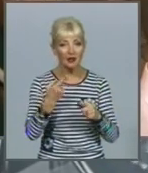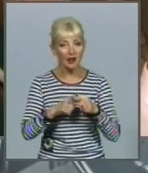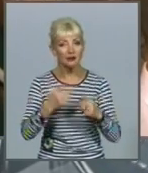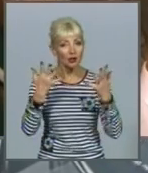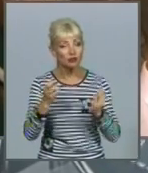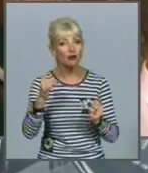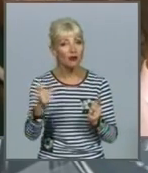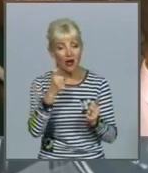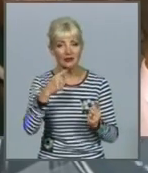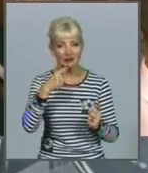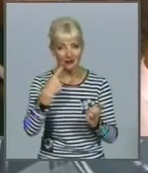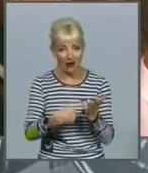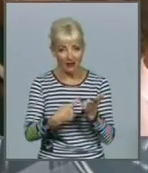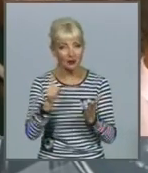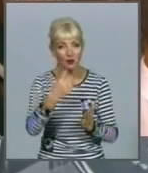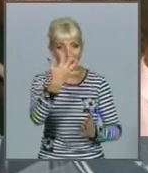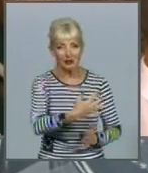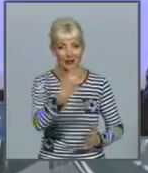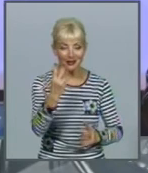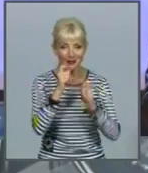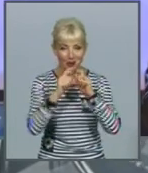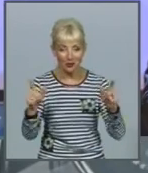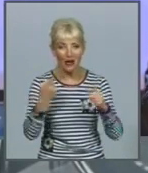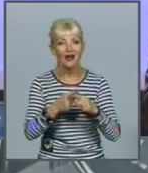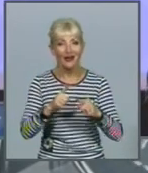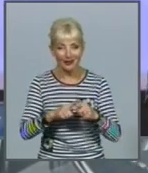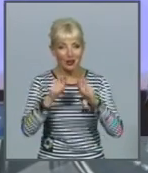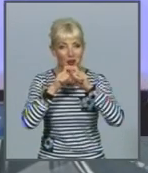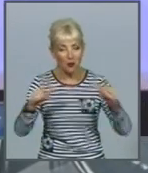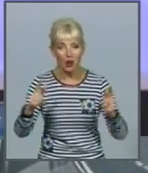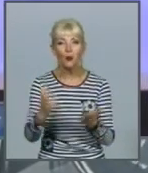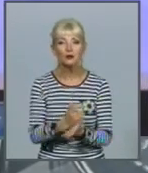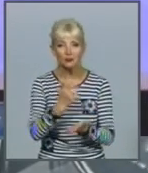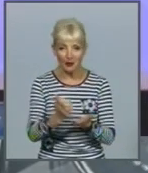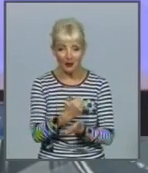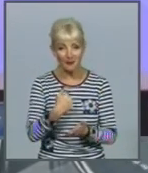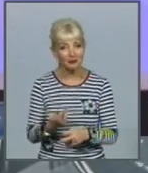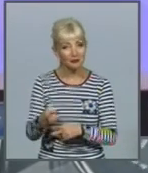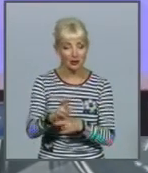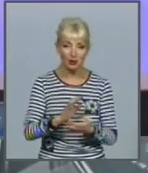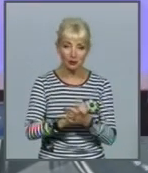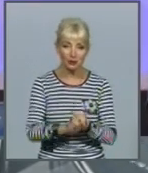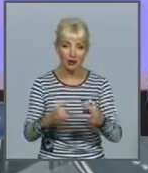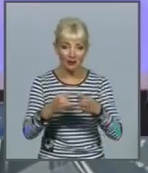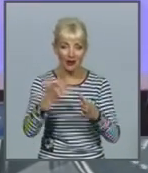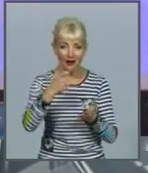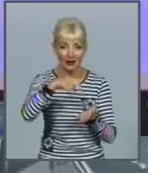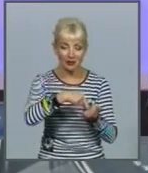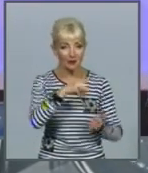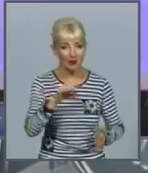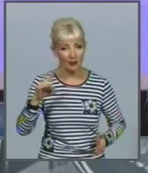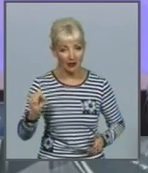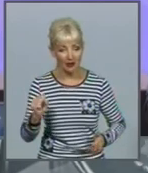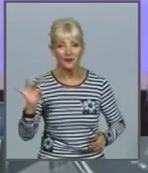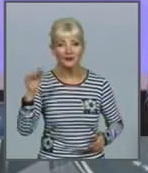53-я школа – это территория успеха. Мы сюда пришли, дружная команда Харьковского городского головы Геннадия